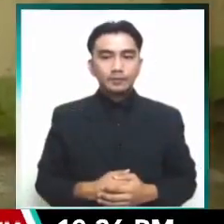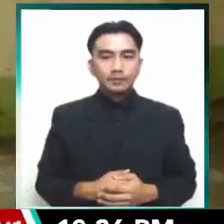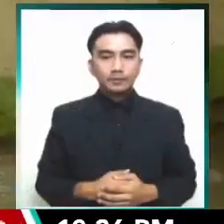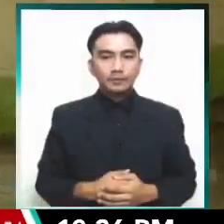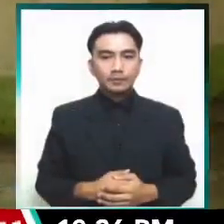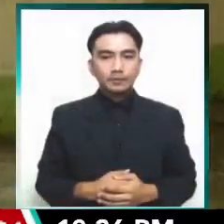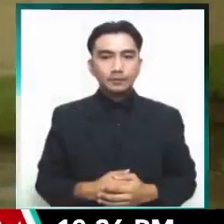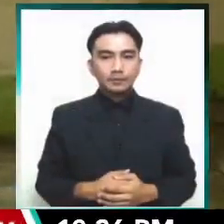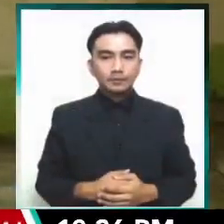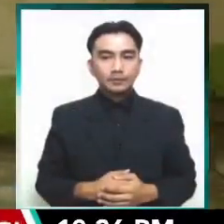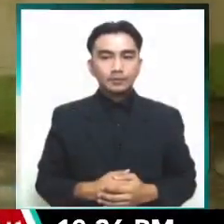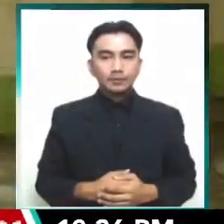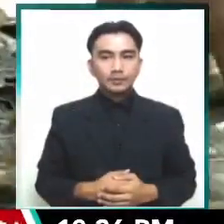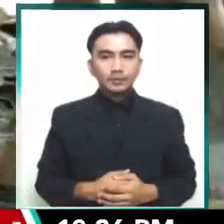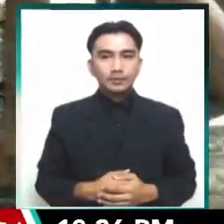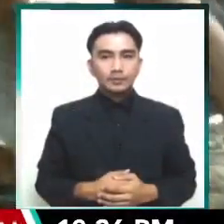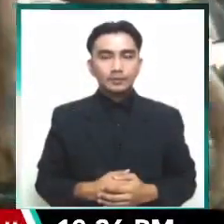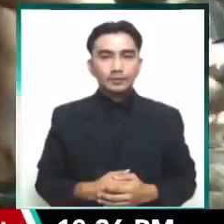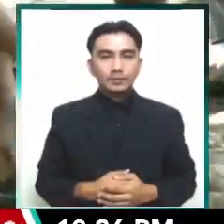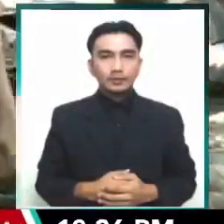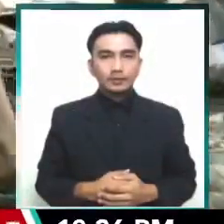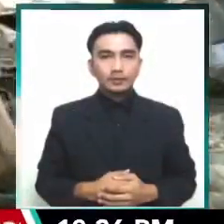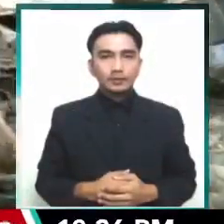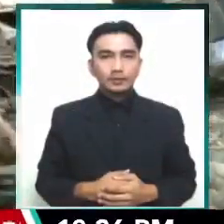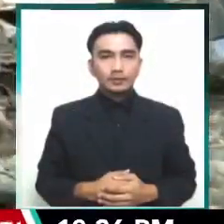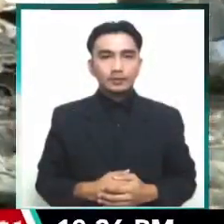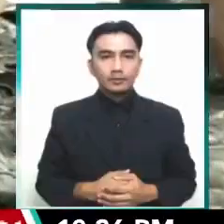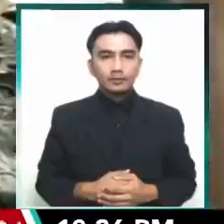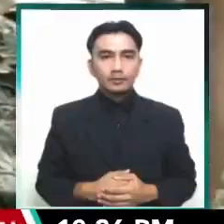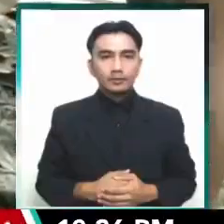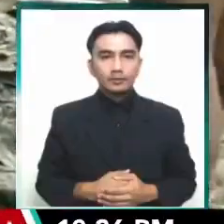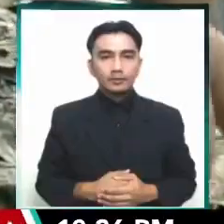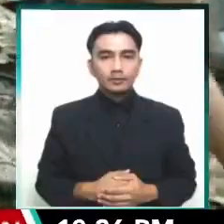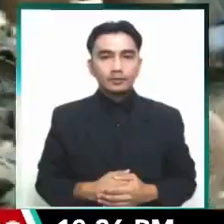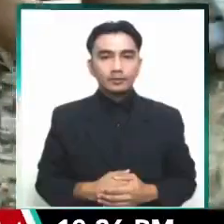ako si Ivy Hernando, nagbabalita para sa GMA Integrated News.